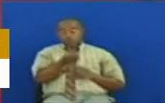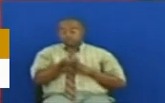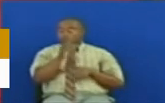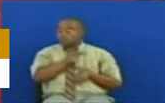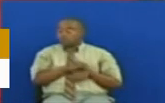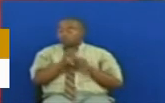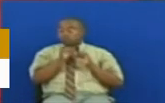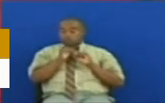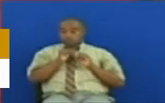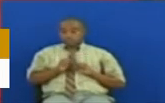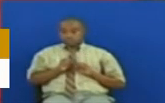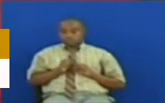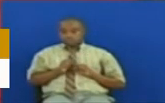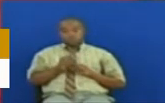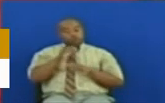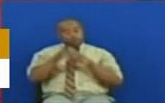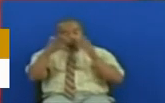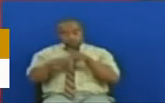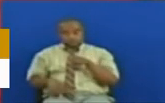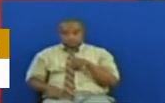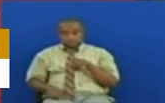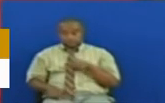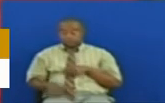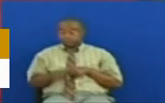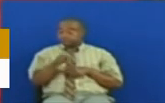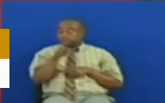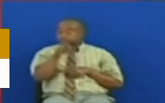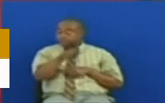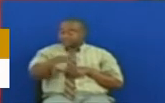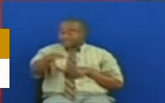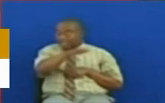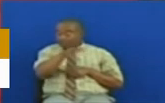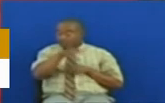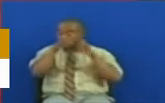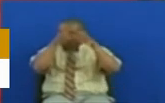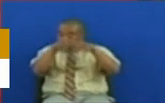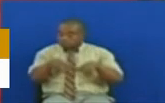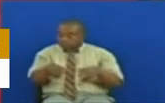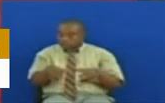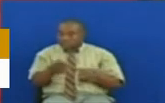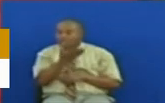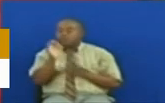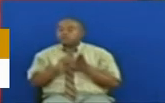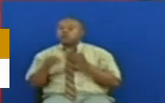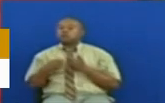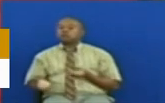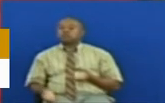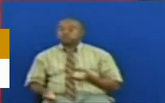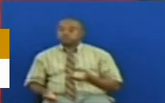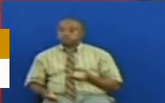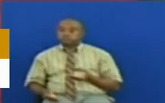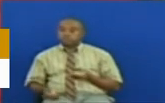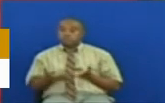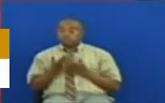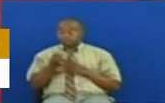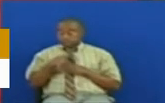sawa kwamba je, FADs hizo zitakazowekwa katika eneo hilo huko zitakuwa za aina gani? Kwa sababu zile ambazo